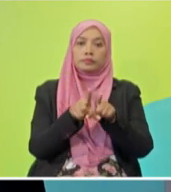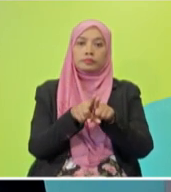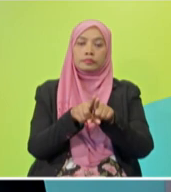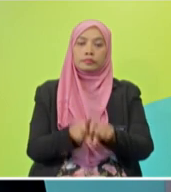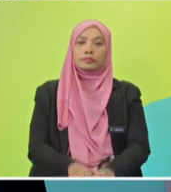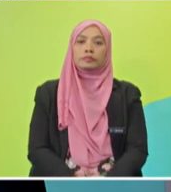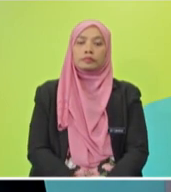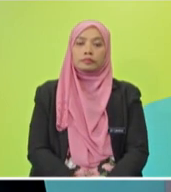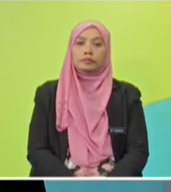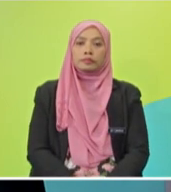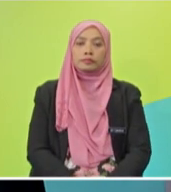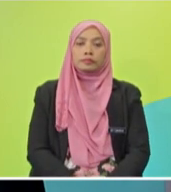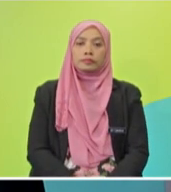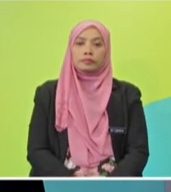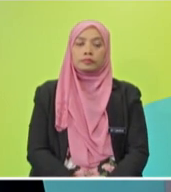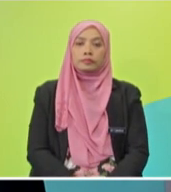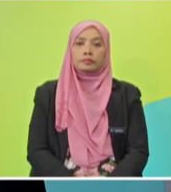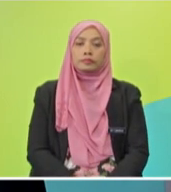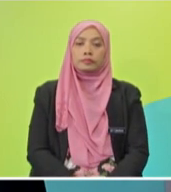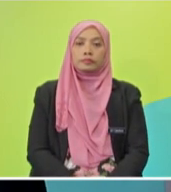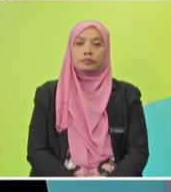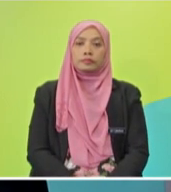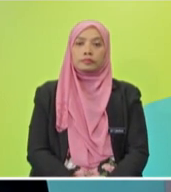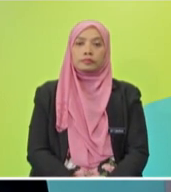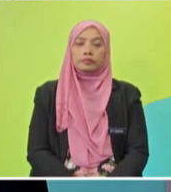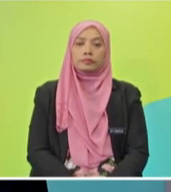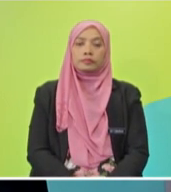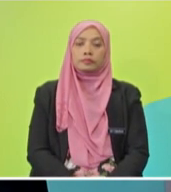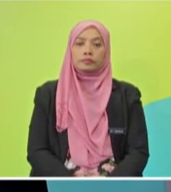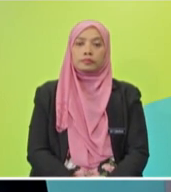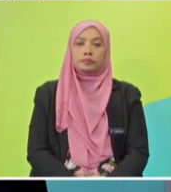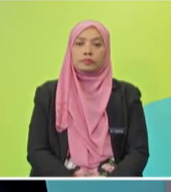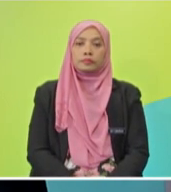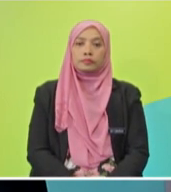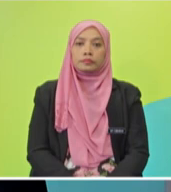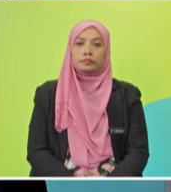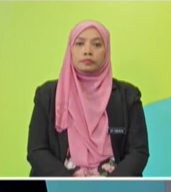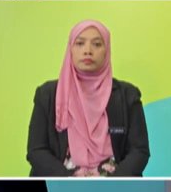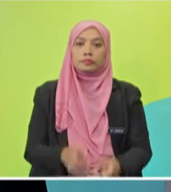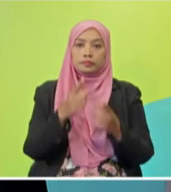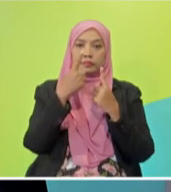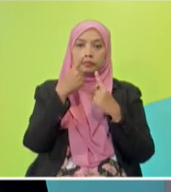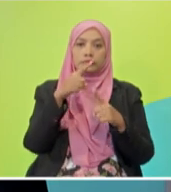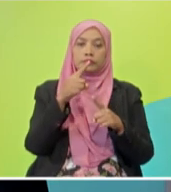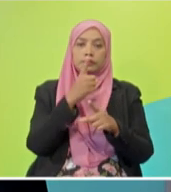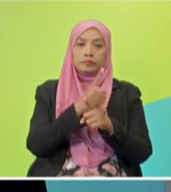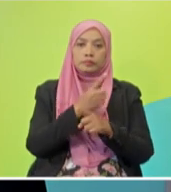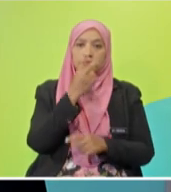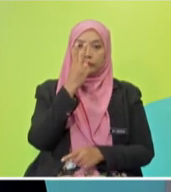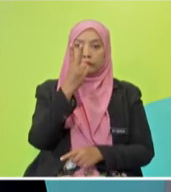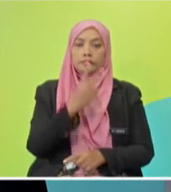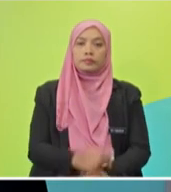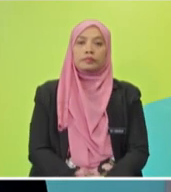nisbah 16, nisbah 7. Yeah. Kita tak boleh pemudahkan lagi dah kan? Tak boleh. Ha, jadi nisbah kita